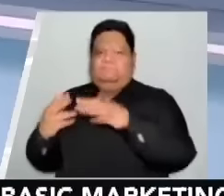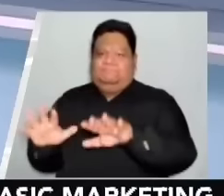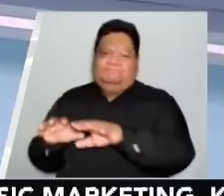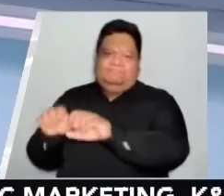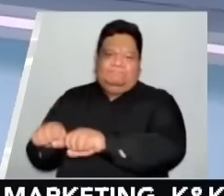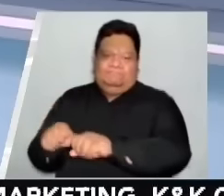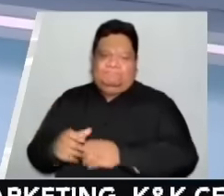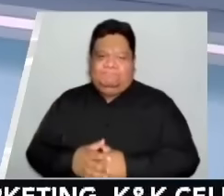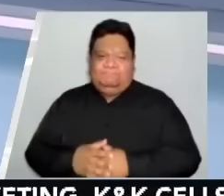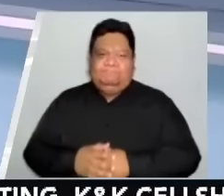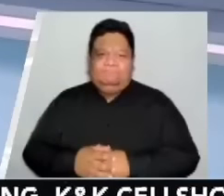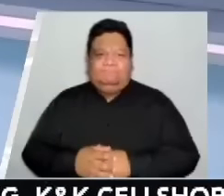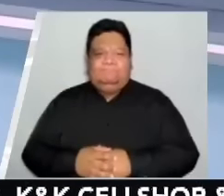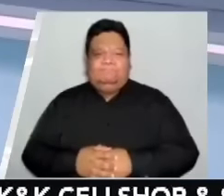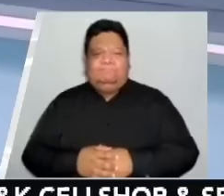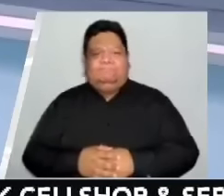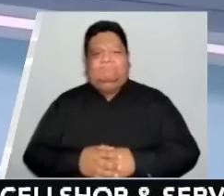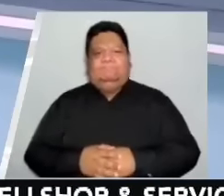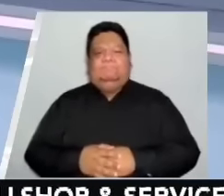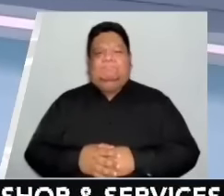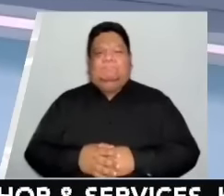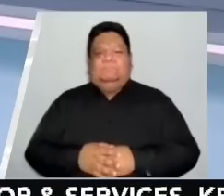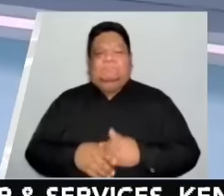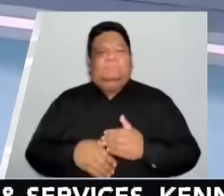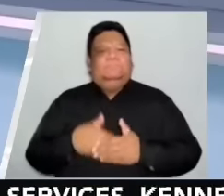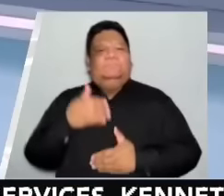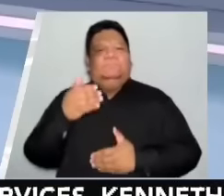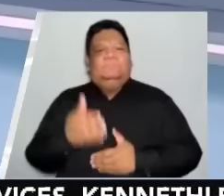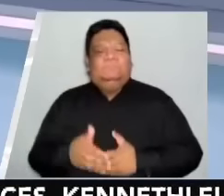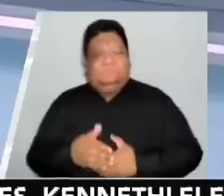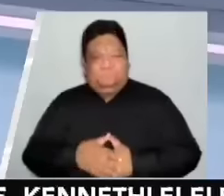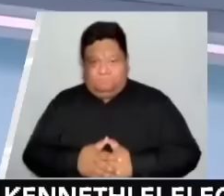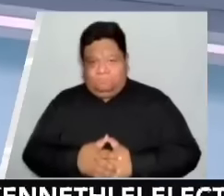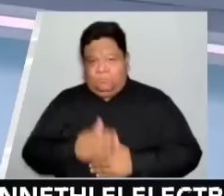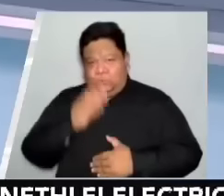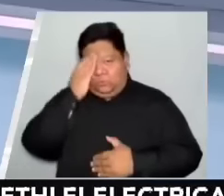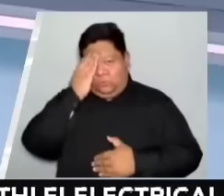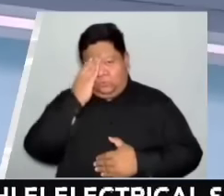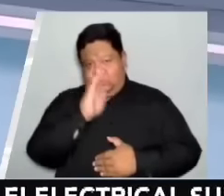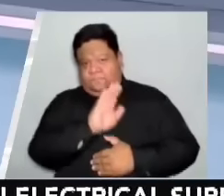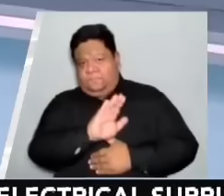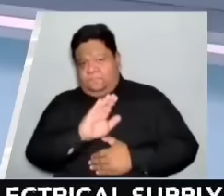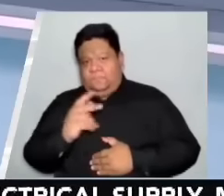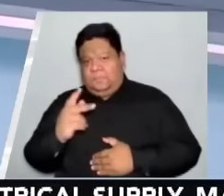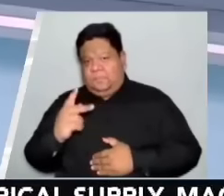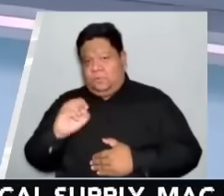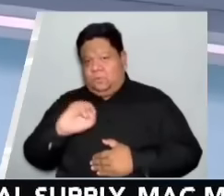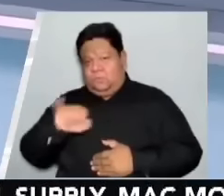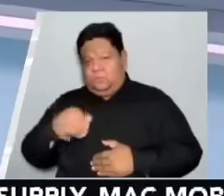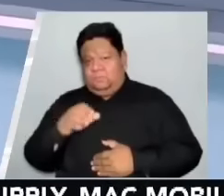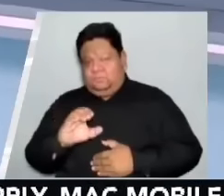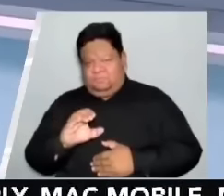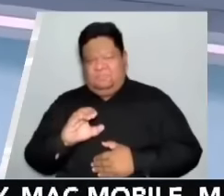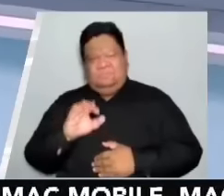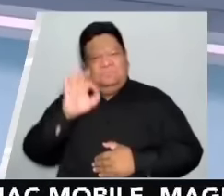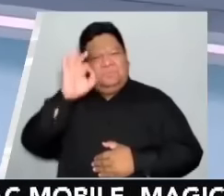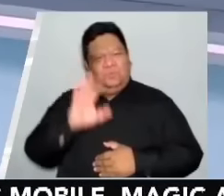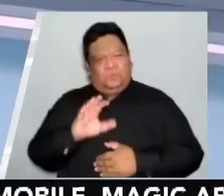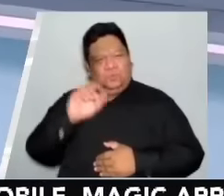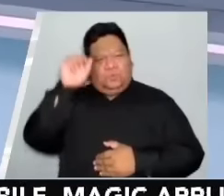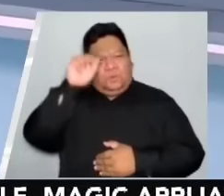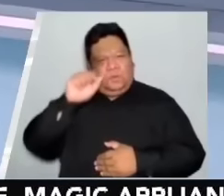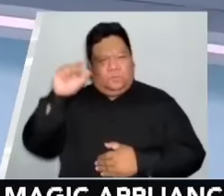gunman mga sikretong lagusan at mga kwarto sa basement ilan lang yan sa nadiskubre ng mga pulis sa